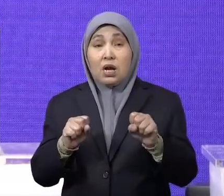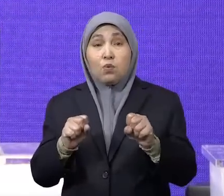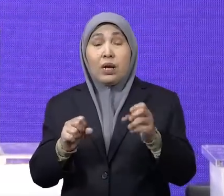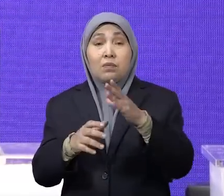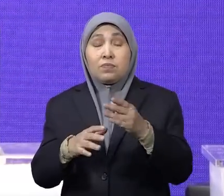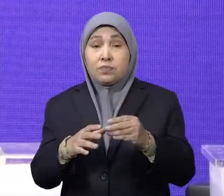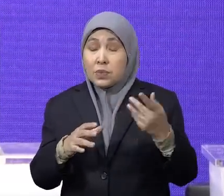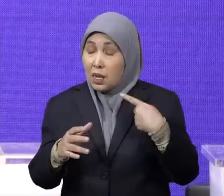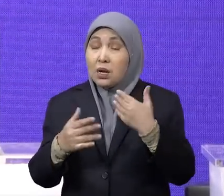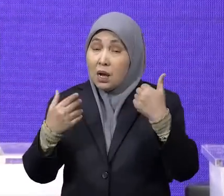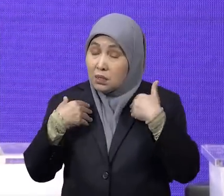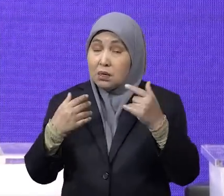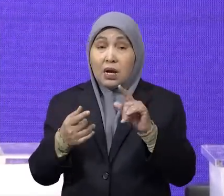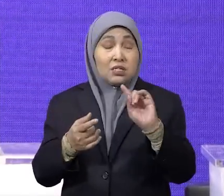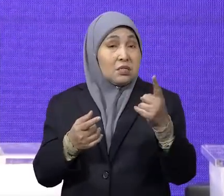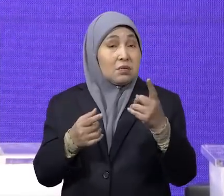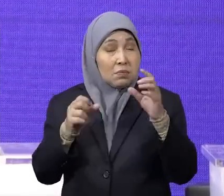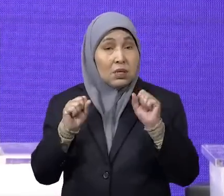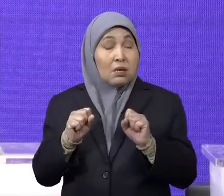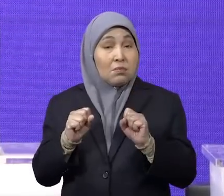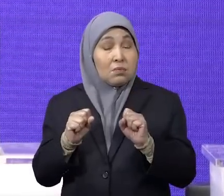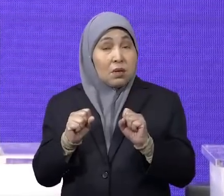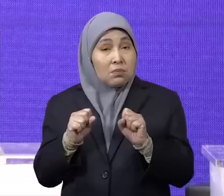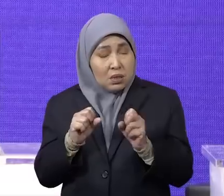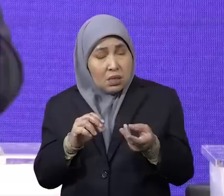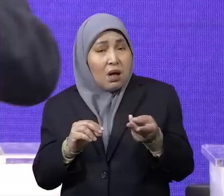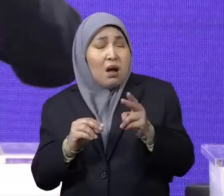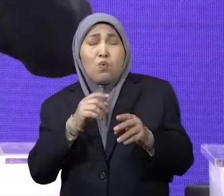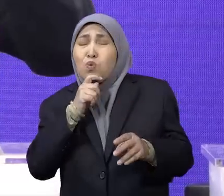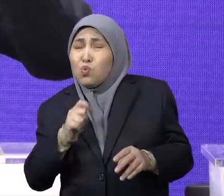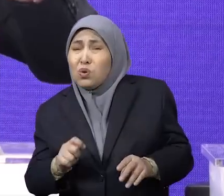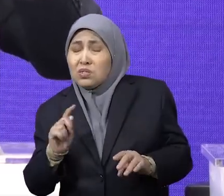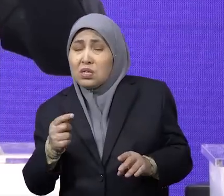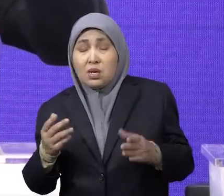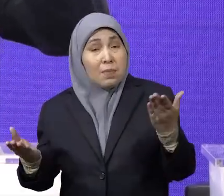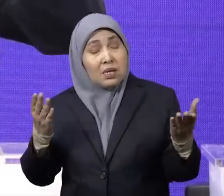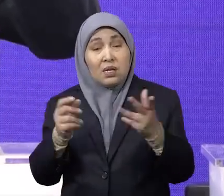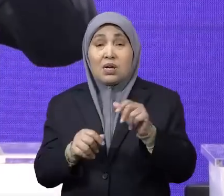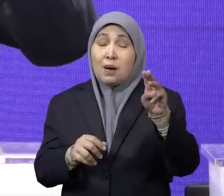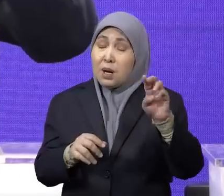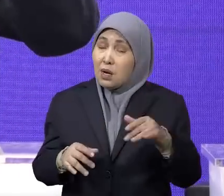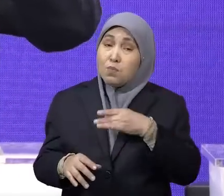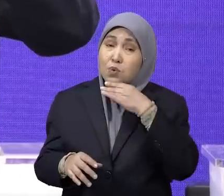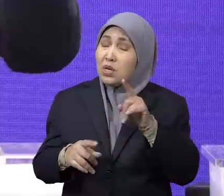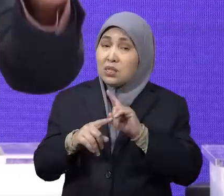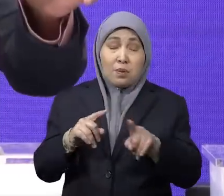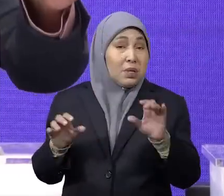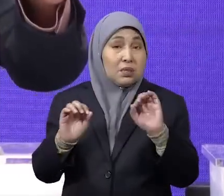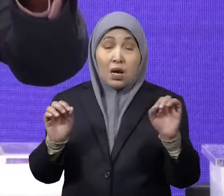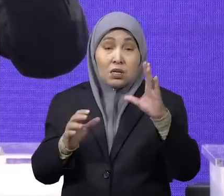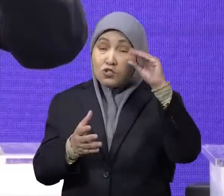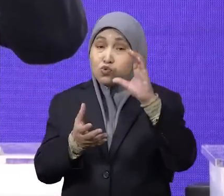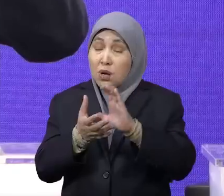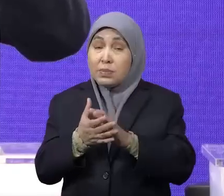dah ada, suami isteri dah ada, cuma lagi mereka hanya lanjut usia sahaja. Berbanding dengan Maryam, walaupun muda tetapi tidak mempunyai